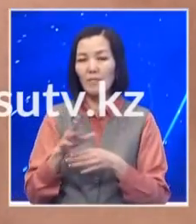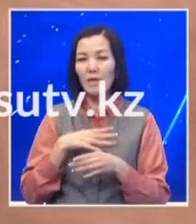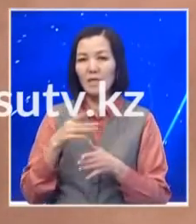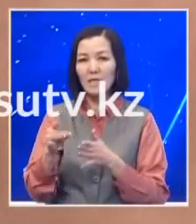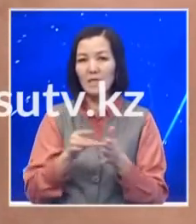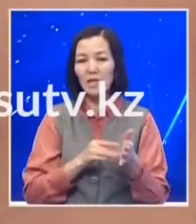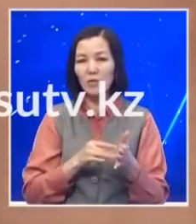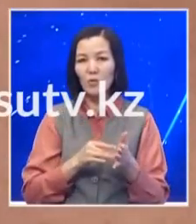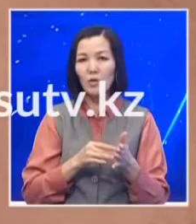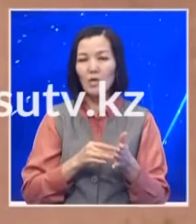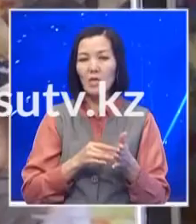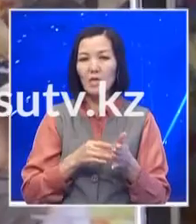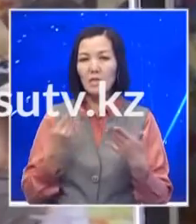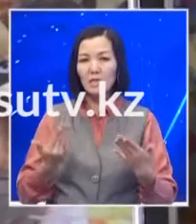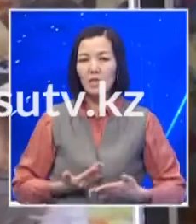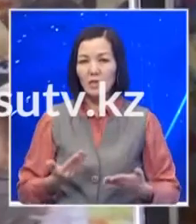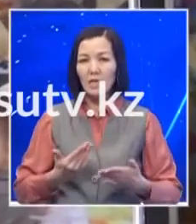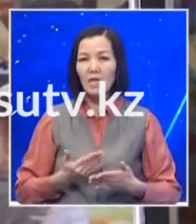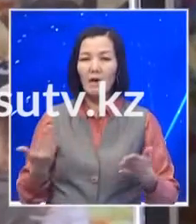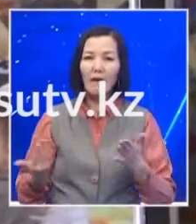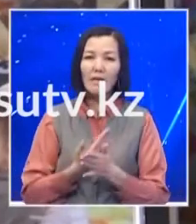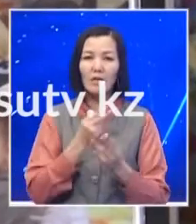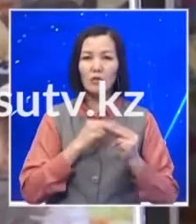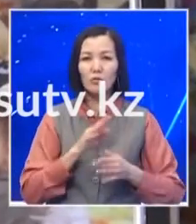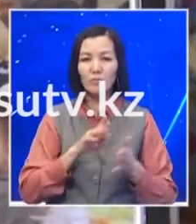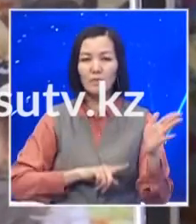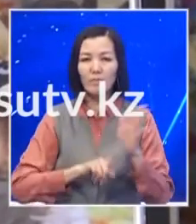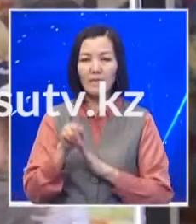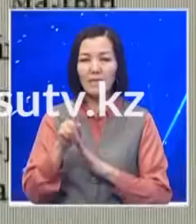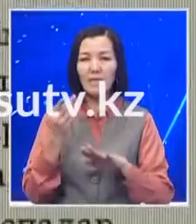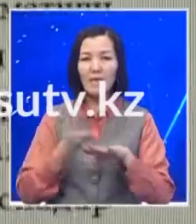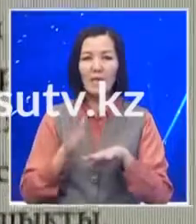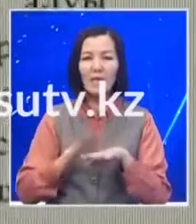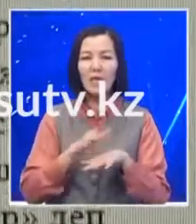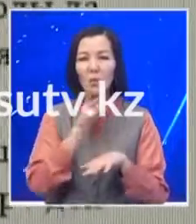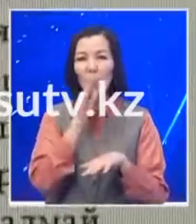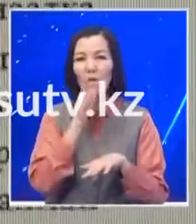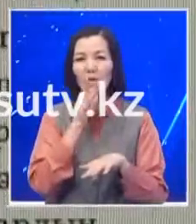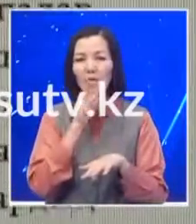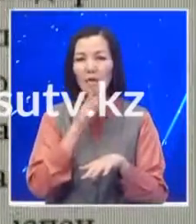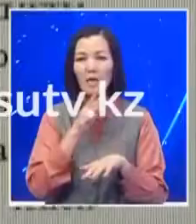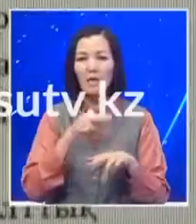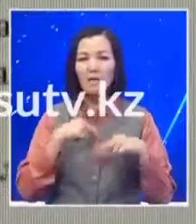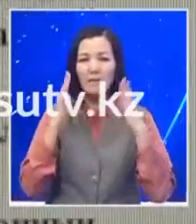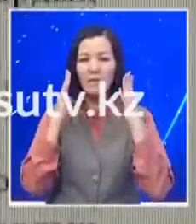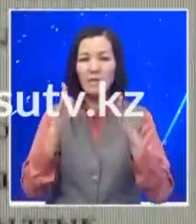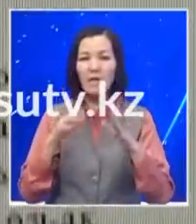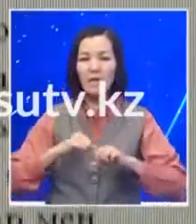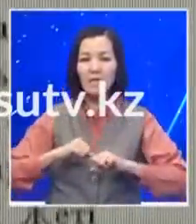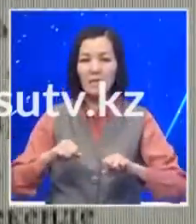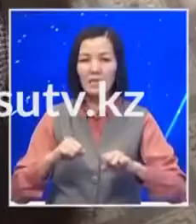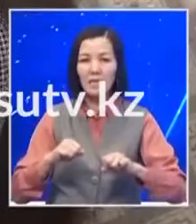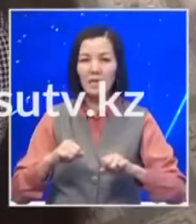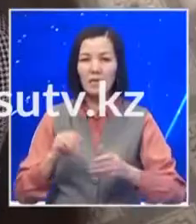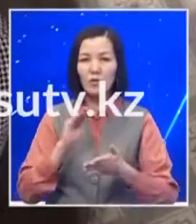сала бірден тіршілік-тіршілікке қайта кірісіп кетіпті. Осы сын сағаттағы маңдай тері елеусіз қалмады. Қайсарлықтың үлгісін